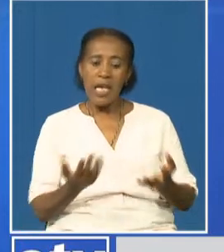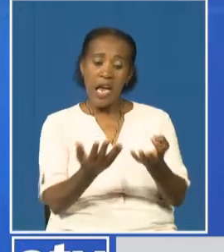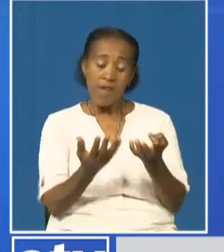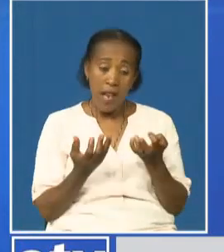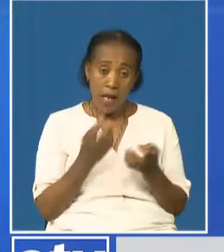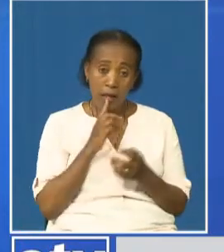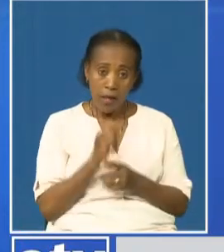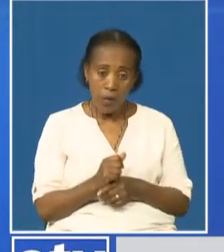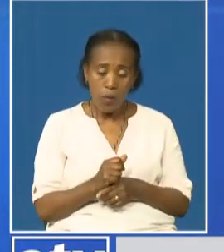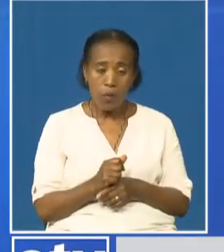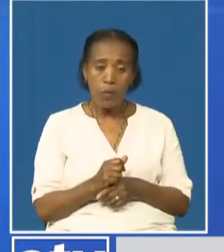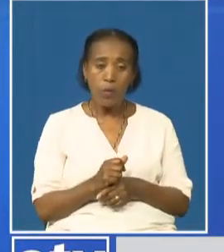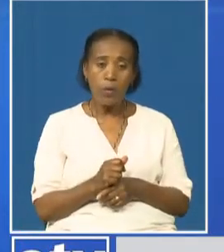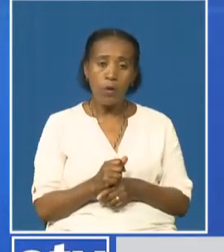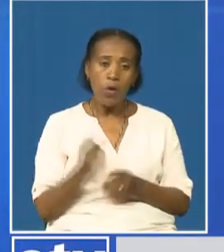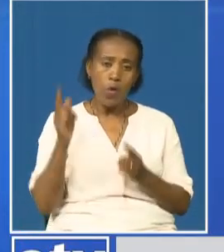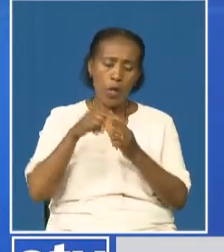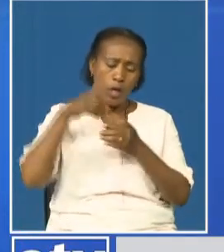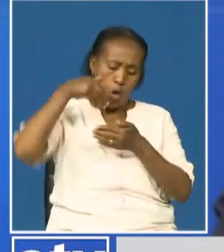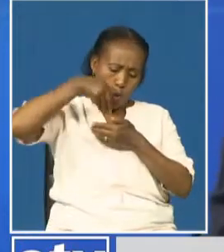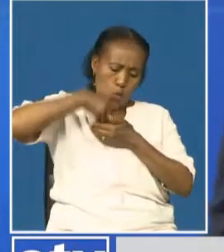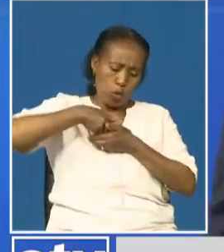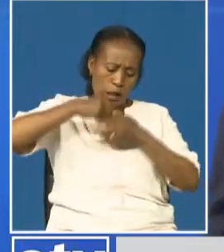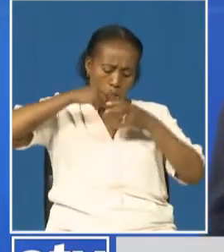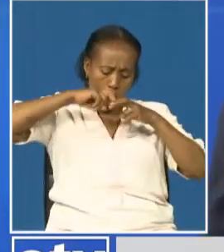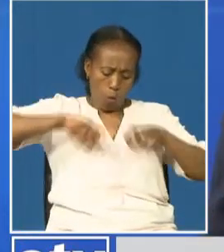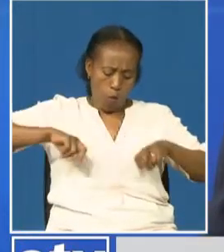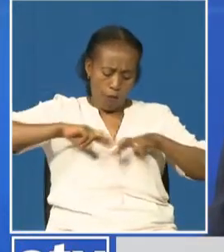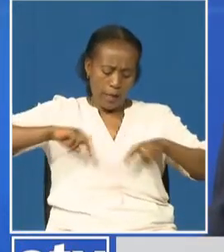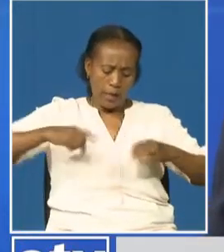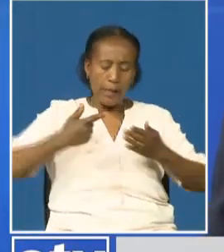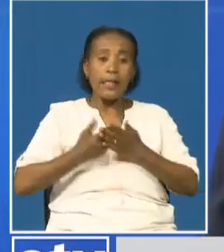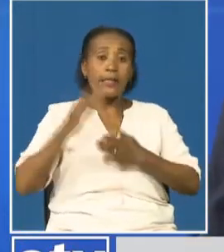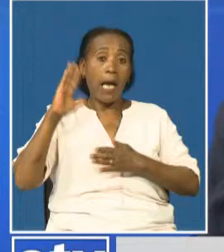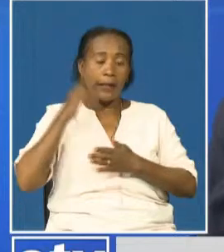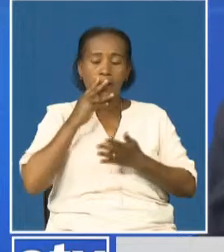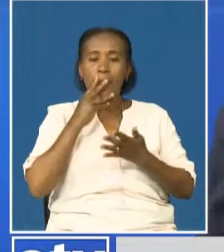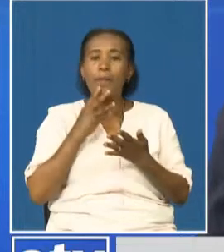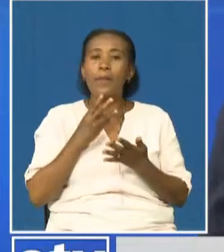ከፈለግ ነው እና ወደ ውስጥ ከቆፈረን እንደዚህ